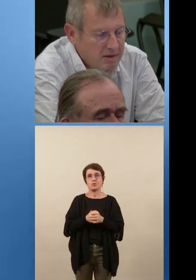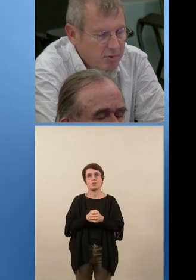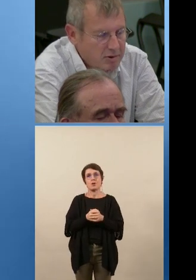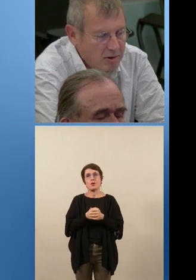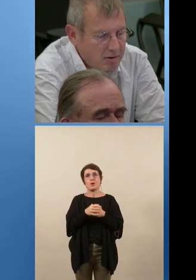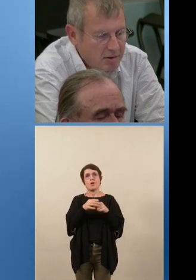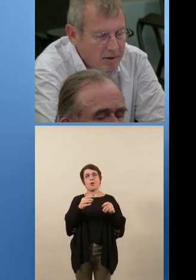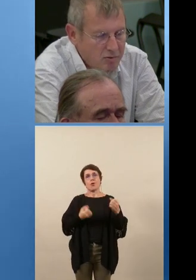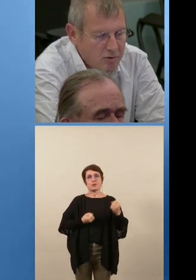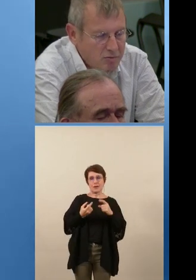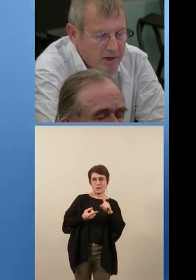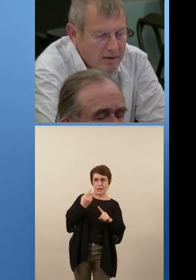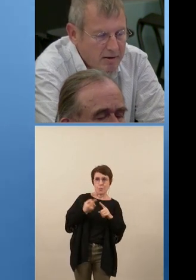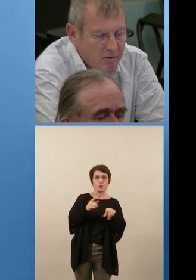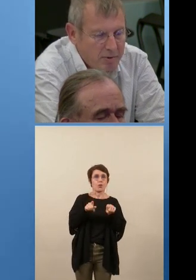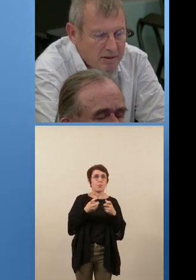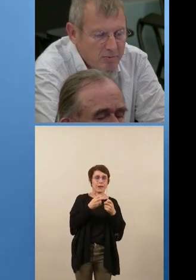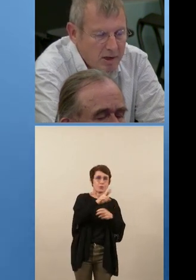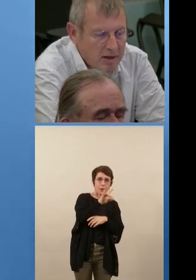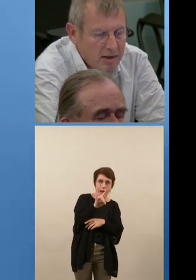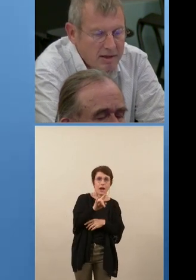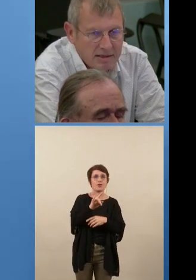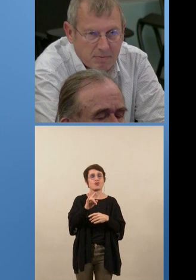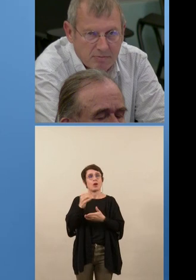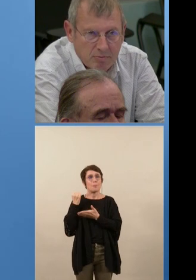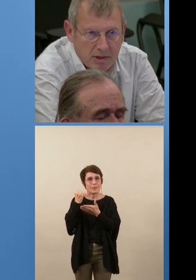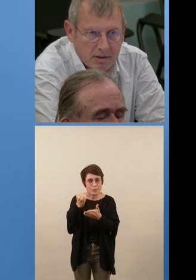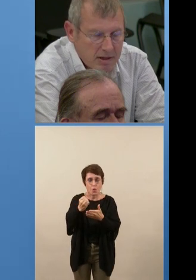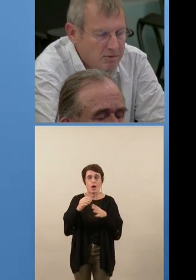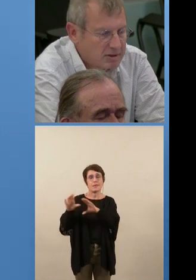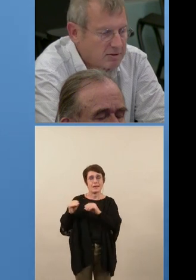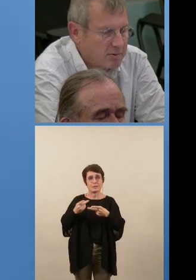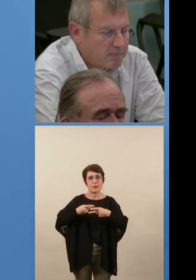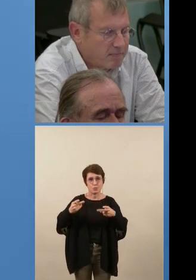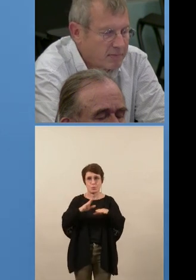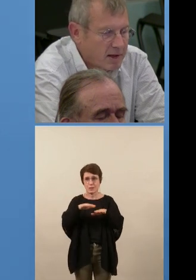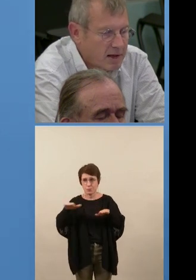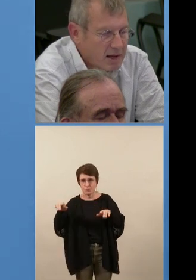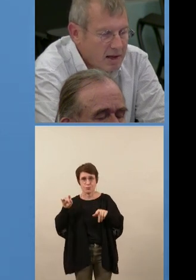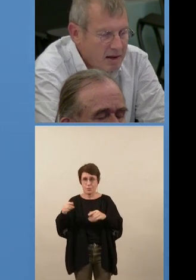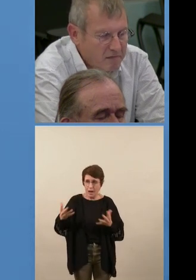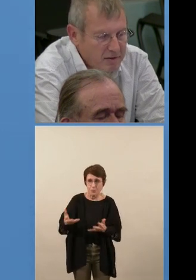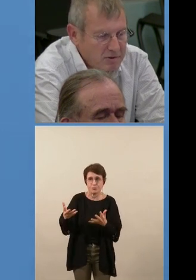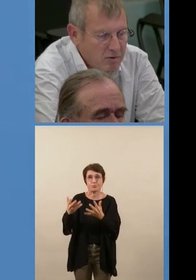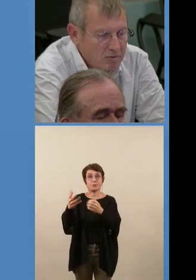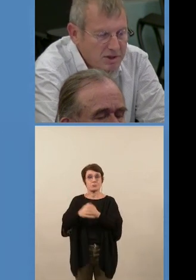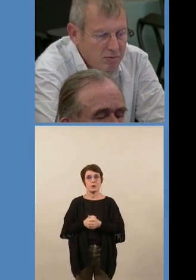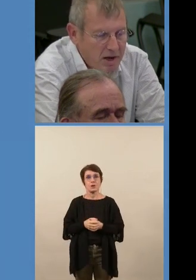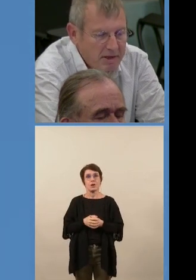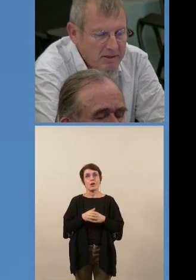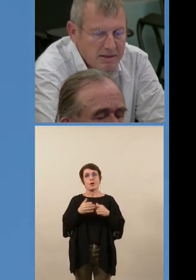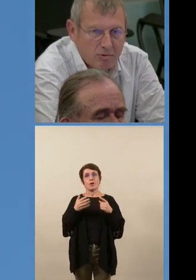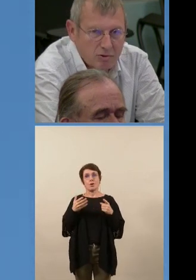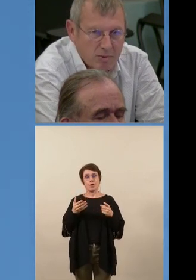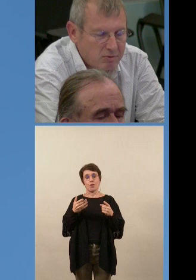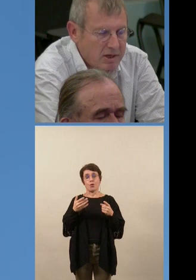services importants les ressources humaines le patrimoine les espaces publics et le stationnement et enfin nous allons continuer à